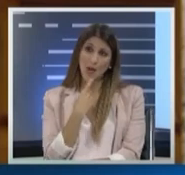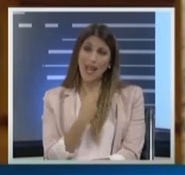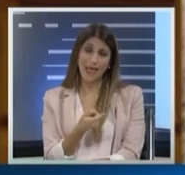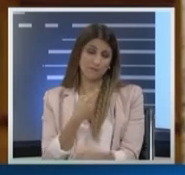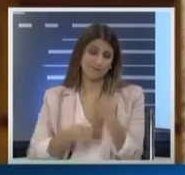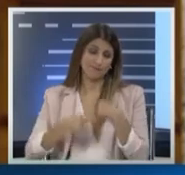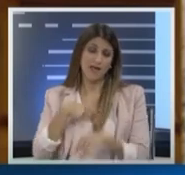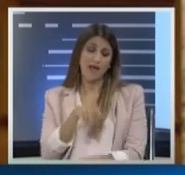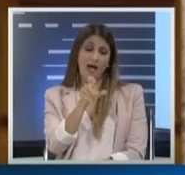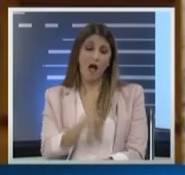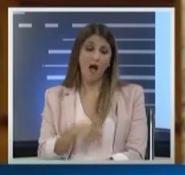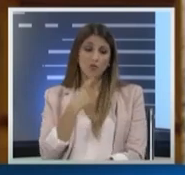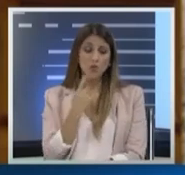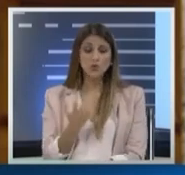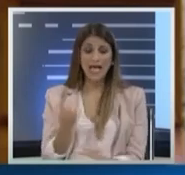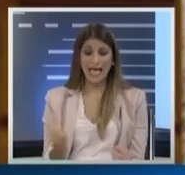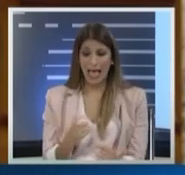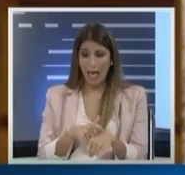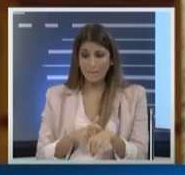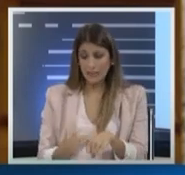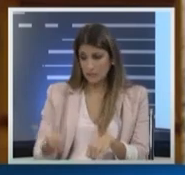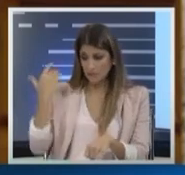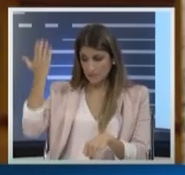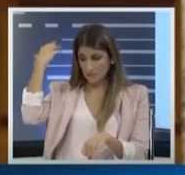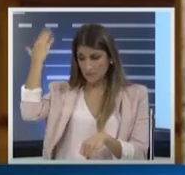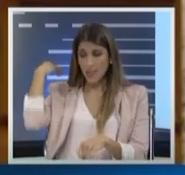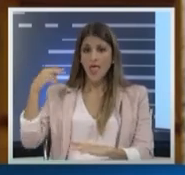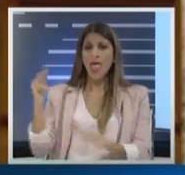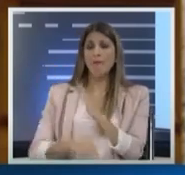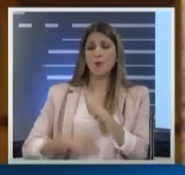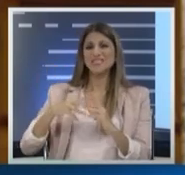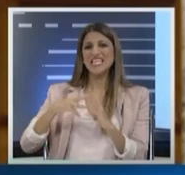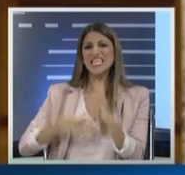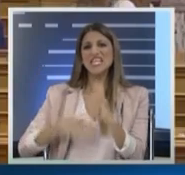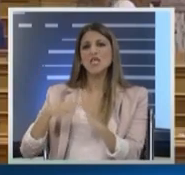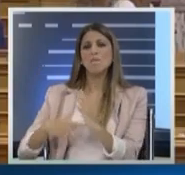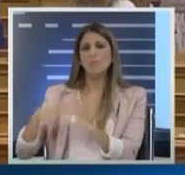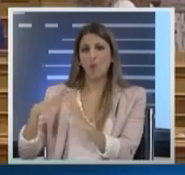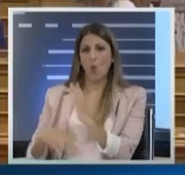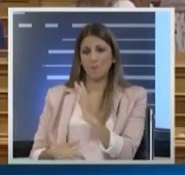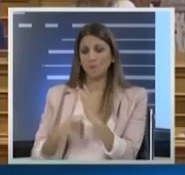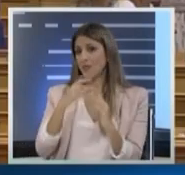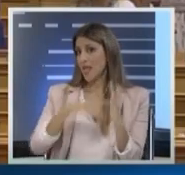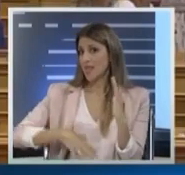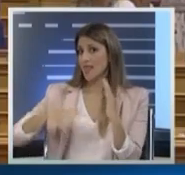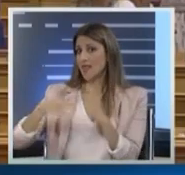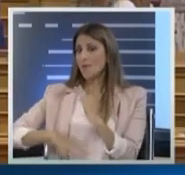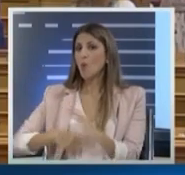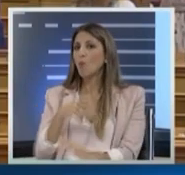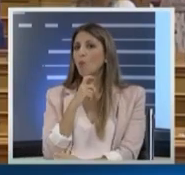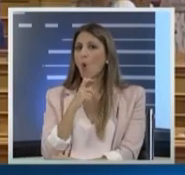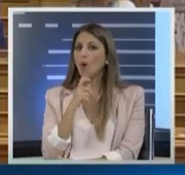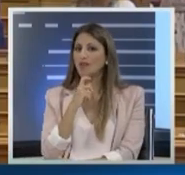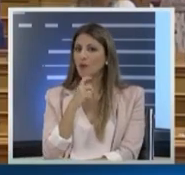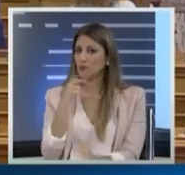αυτός που κάποια στιγμή, κάποτε, παλιότερα, έχει υπογράψει ένα κείμενο, ένα πολιτικό κείμενο μαζί με